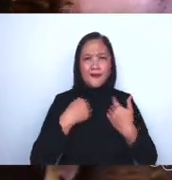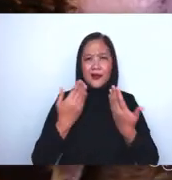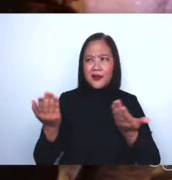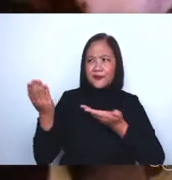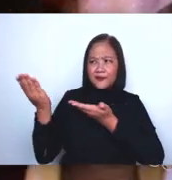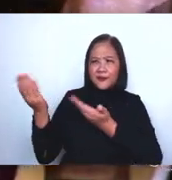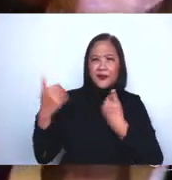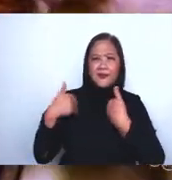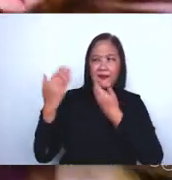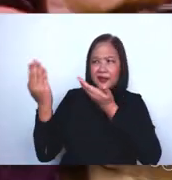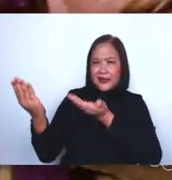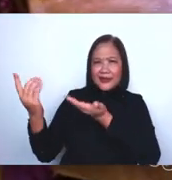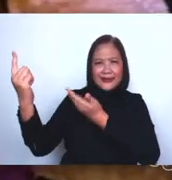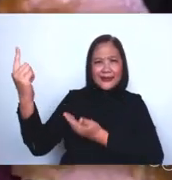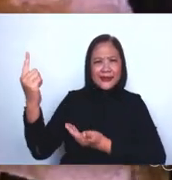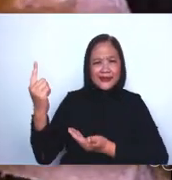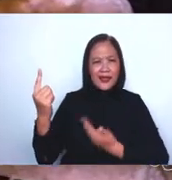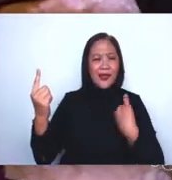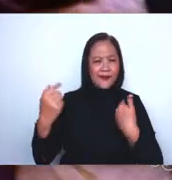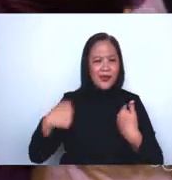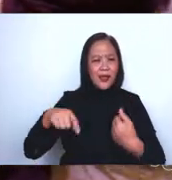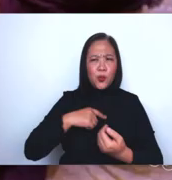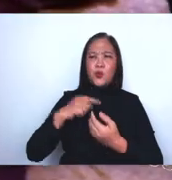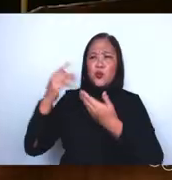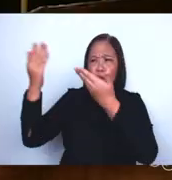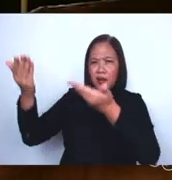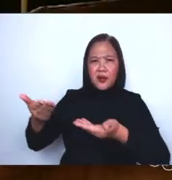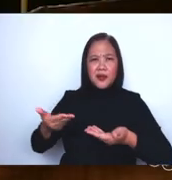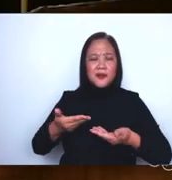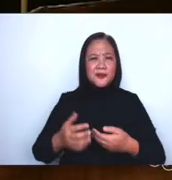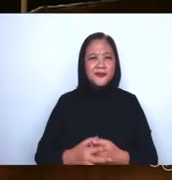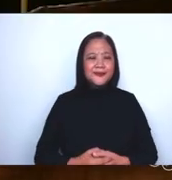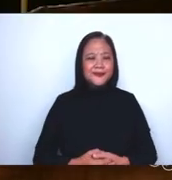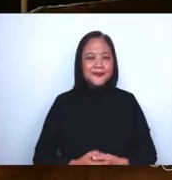Ito na siya! Ito na siya! Ating salubungin!